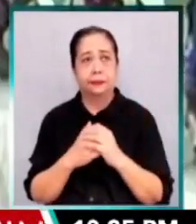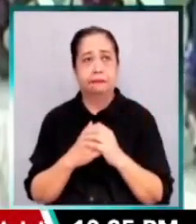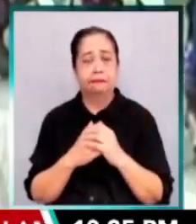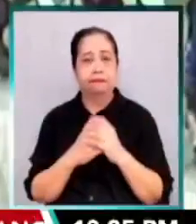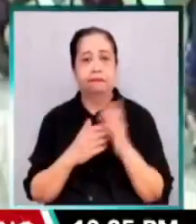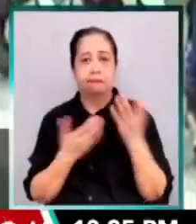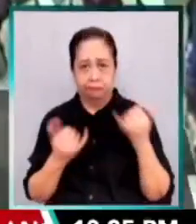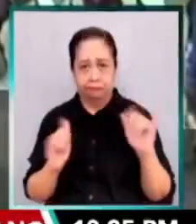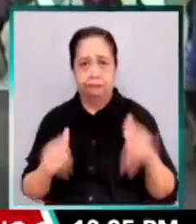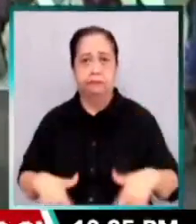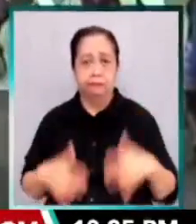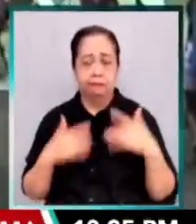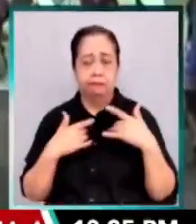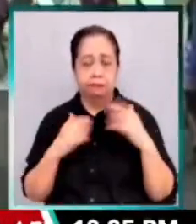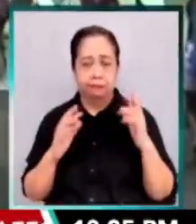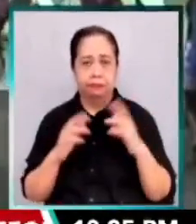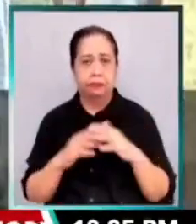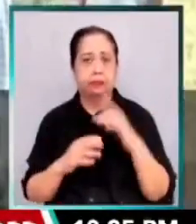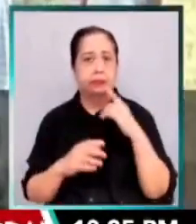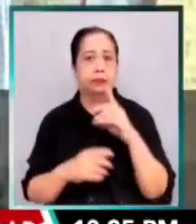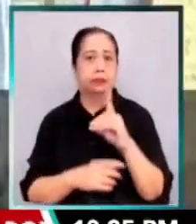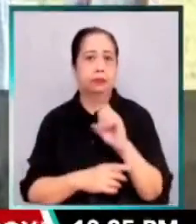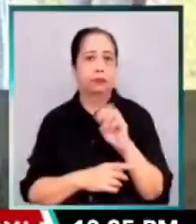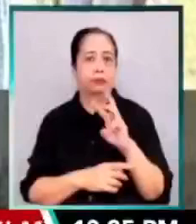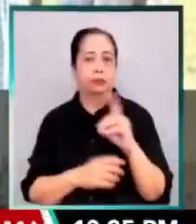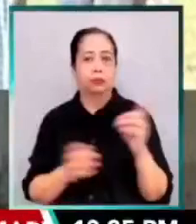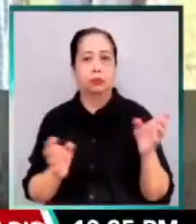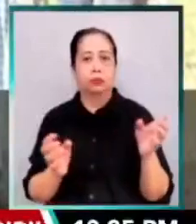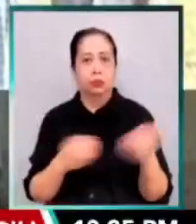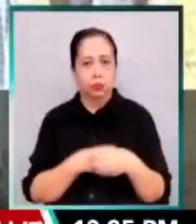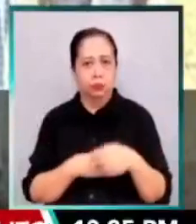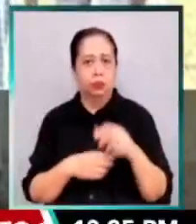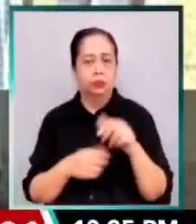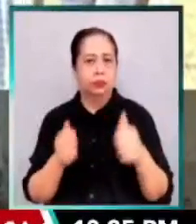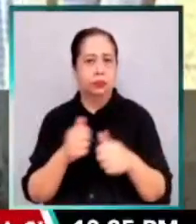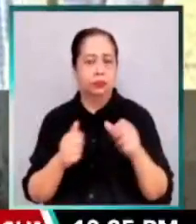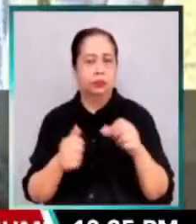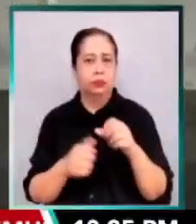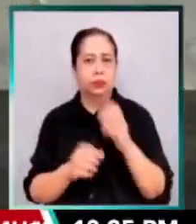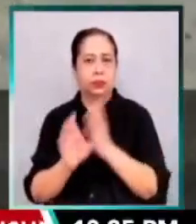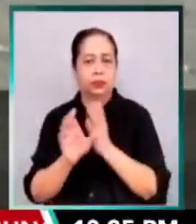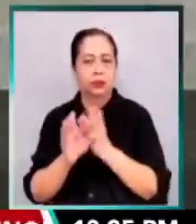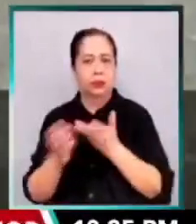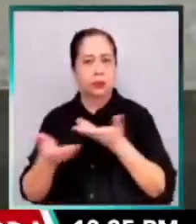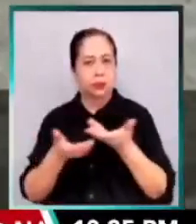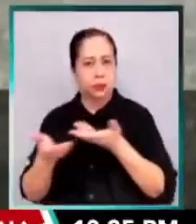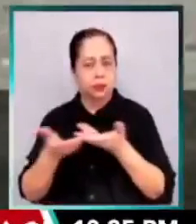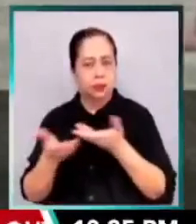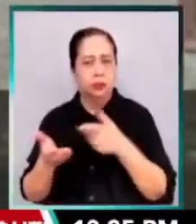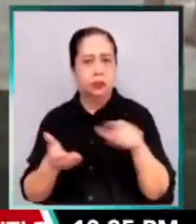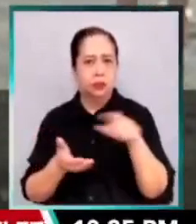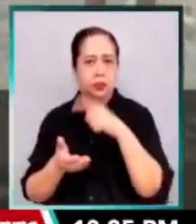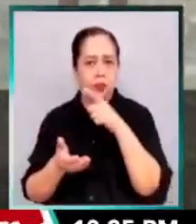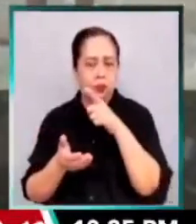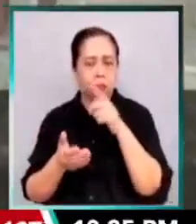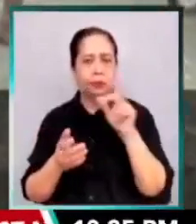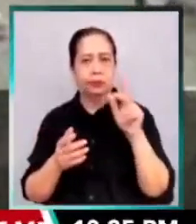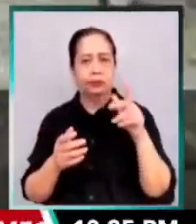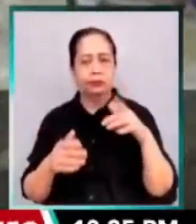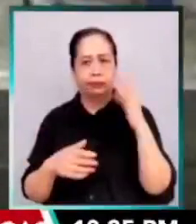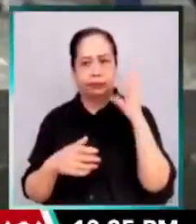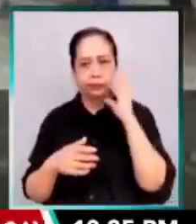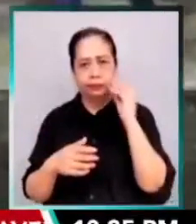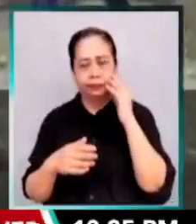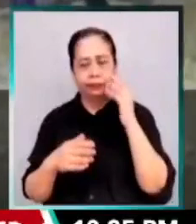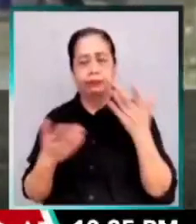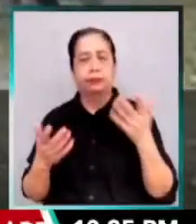sa Provincial Social Welfare Office, isa sa ilalim sa psychosocial intervention ang mga residente. Abby